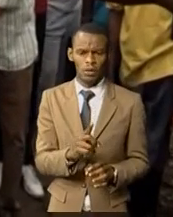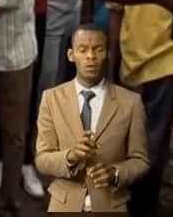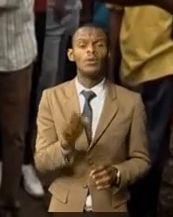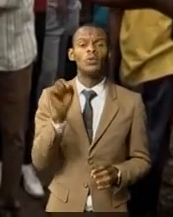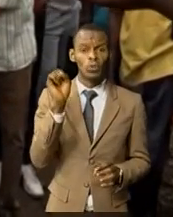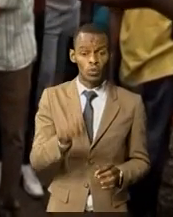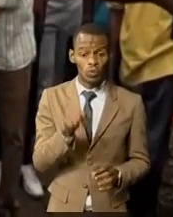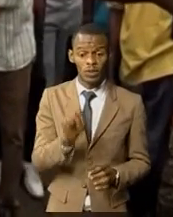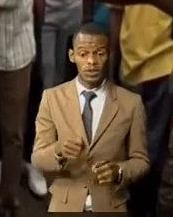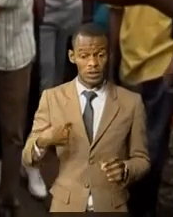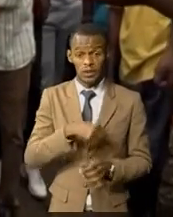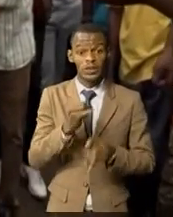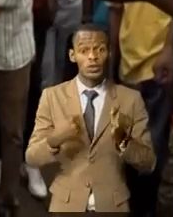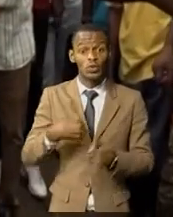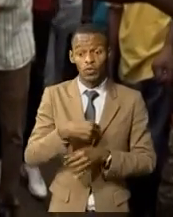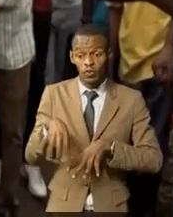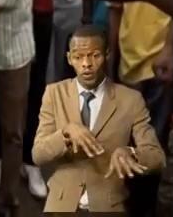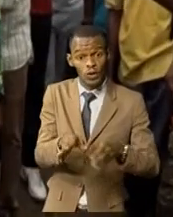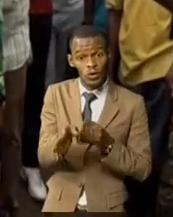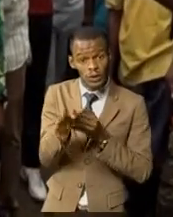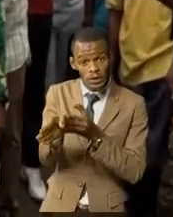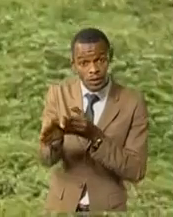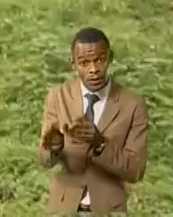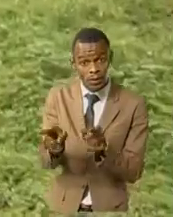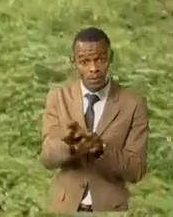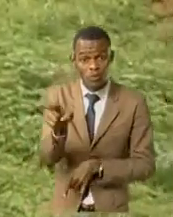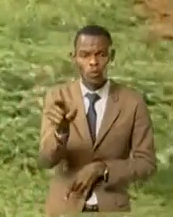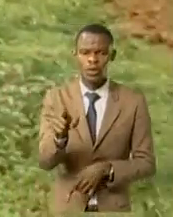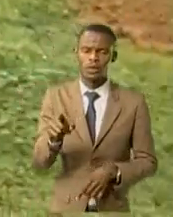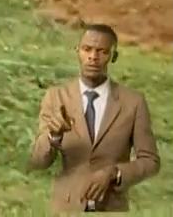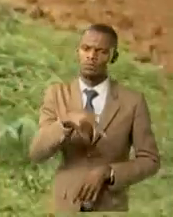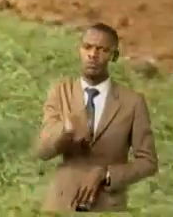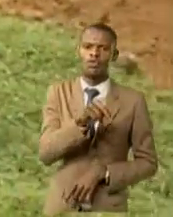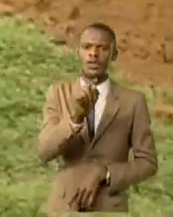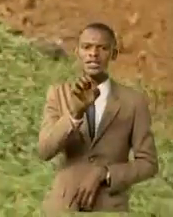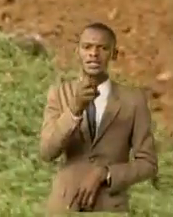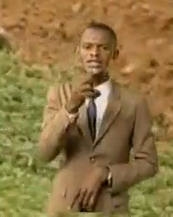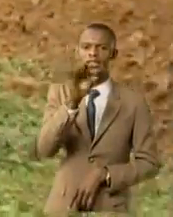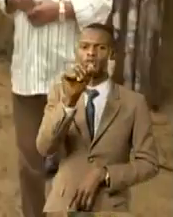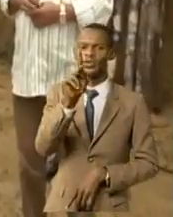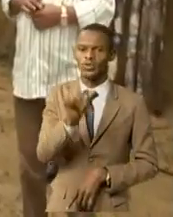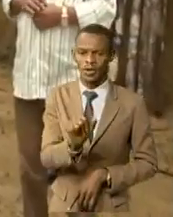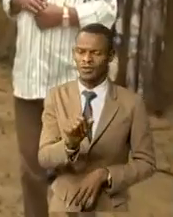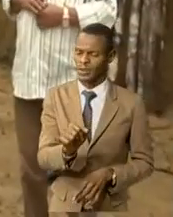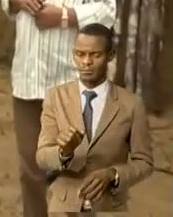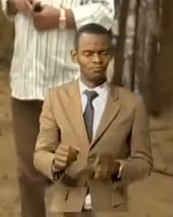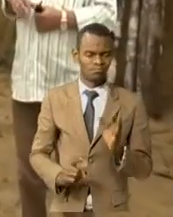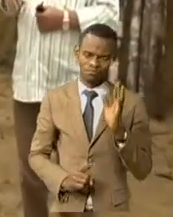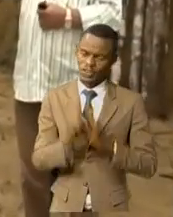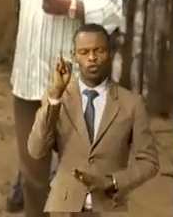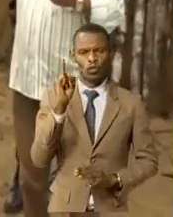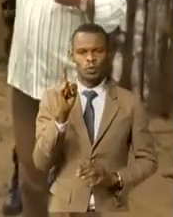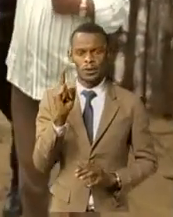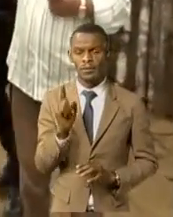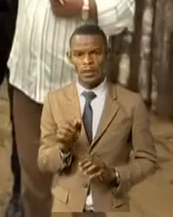nous faisions comme ça, la Chuapa va aller de l'avant en un clin d'œil. Profitant de cette occasion, le directeur de L Investiment